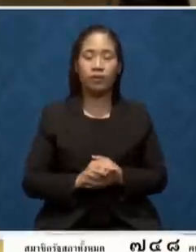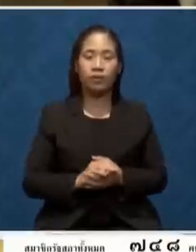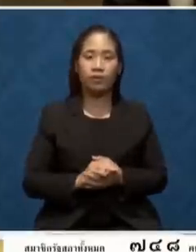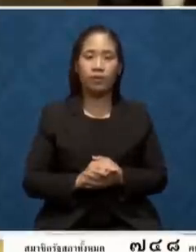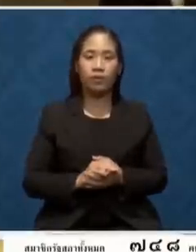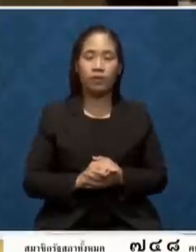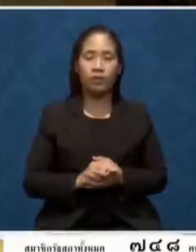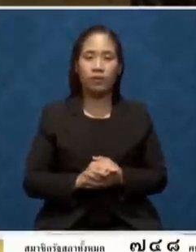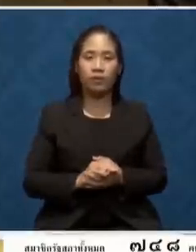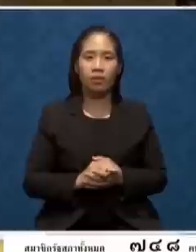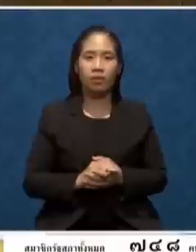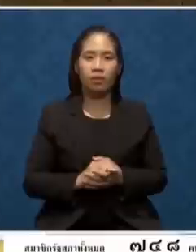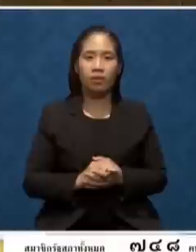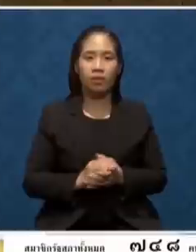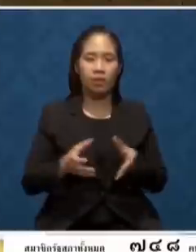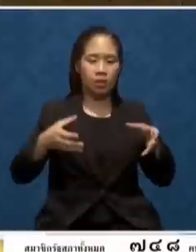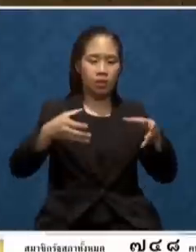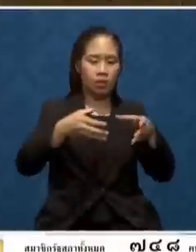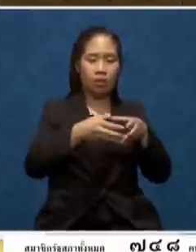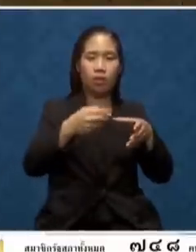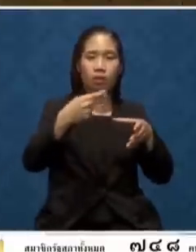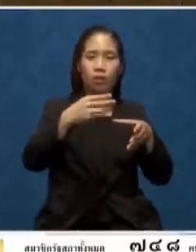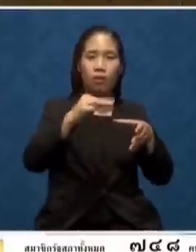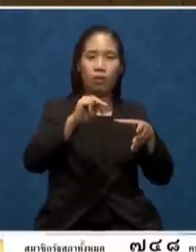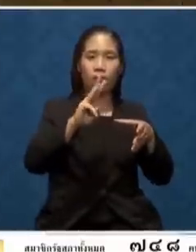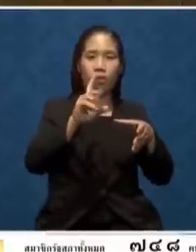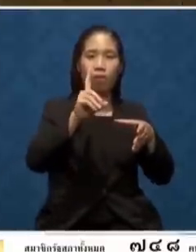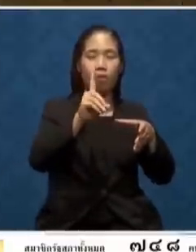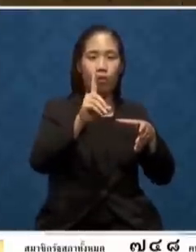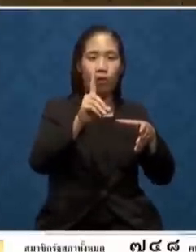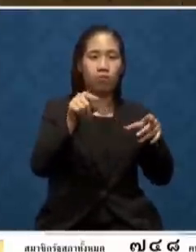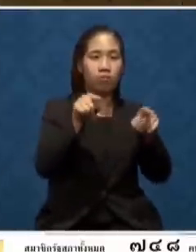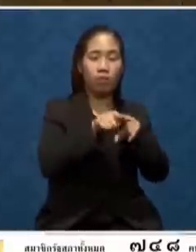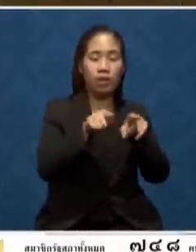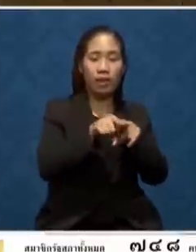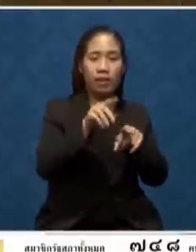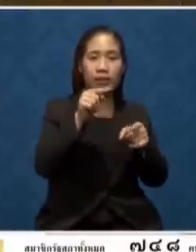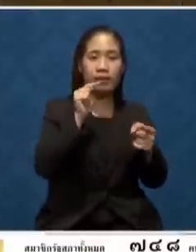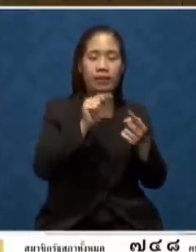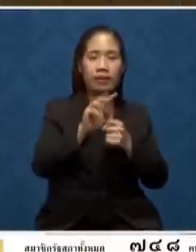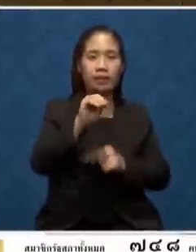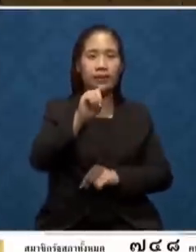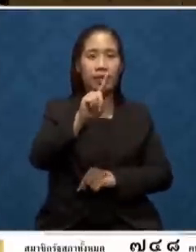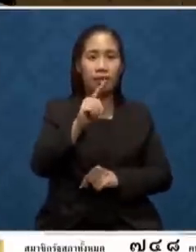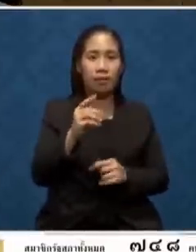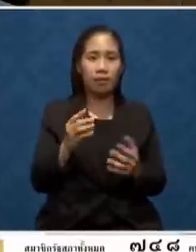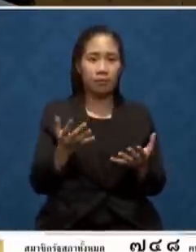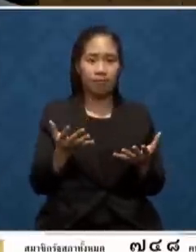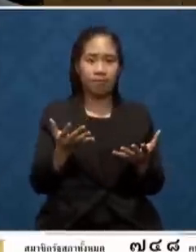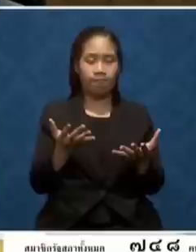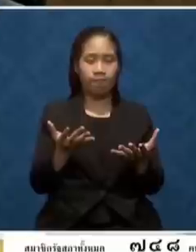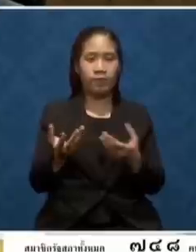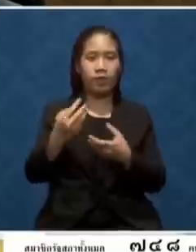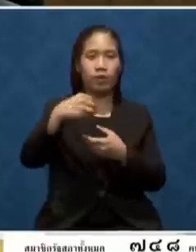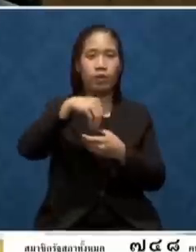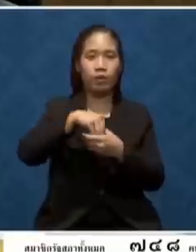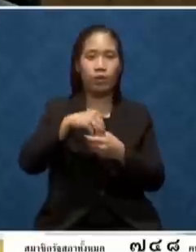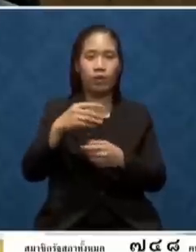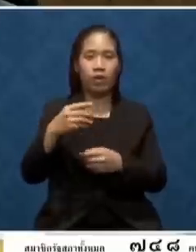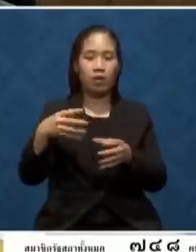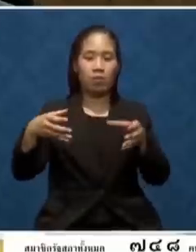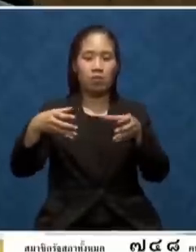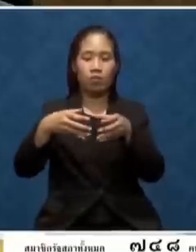มันไม่ได้อยู่ในหมวดเดียวกันกับข้อบังคับที่ 41ข้อบังคับที่ 41อยู่ในหมวด 4